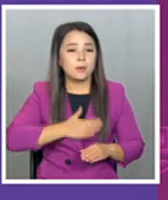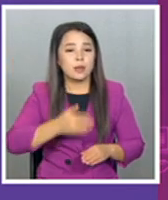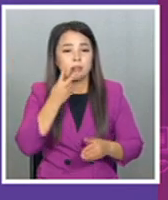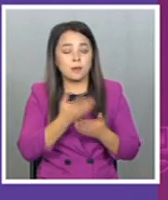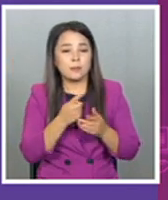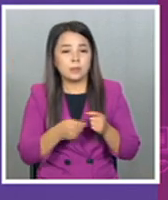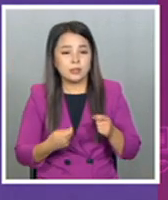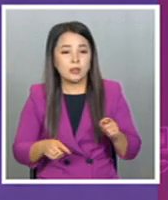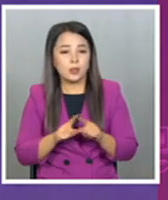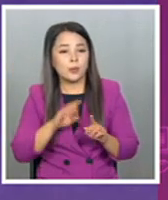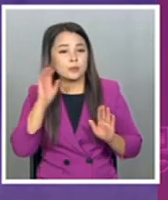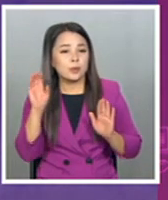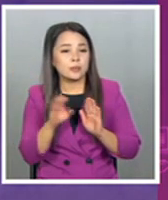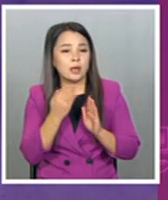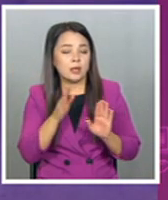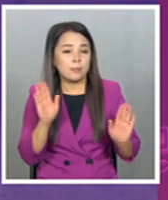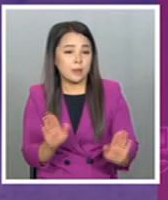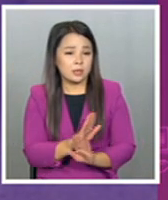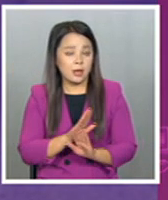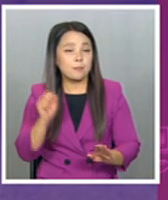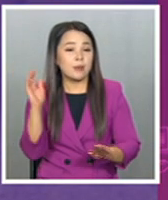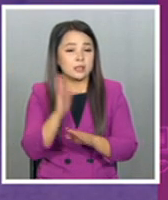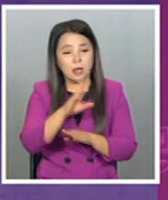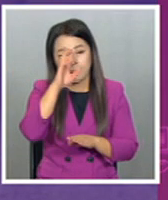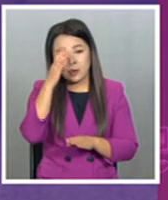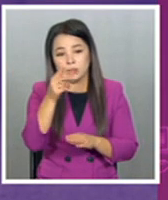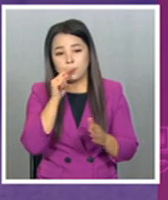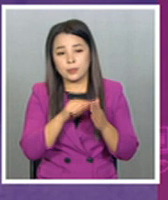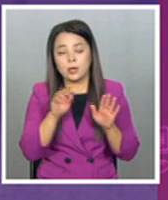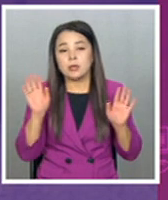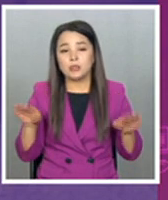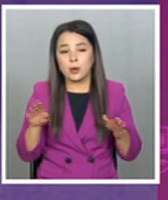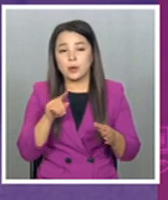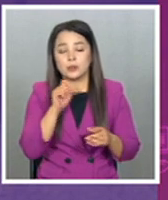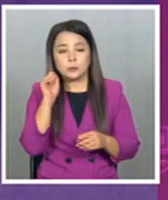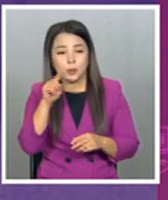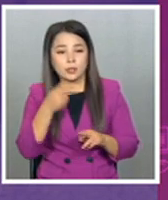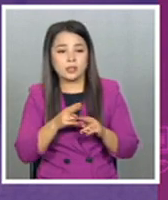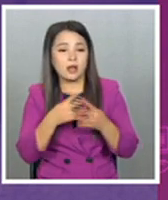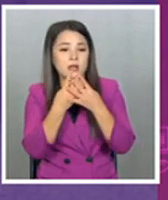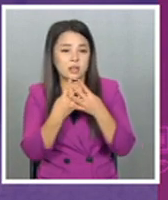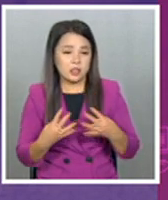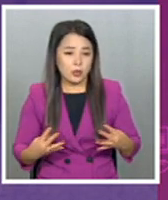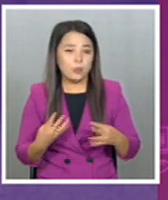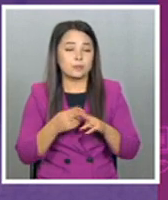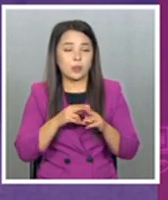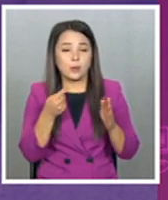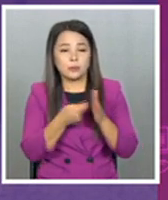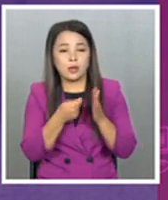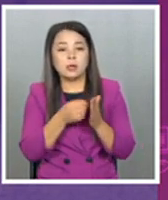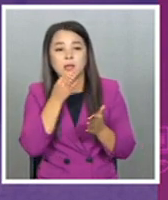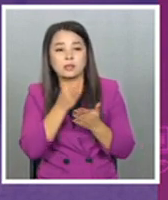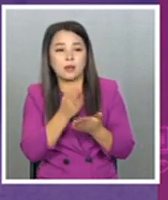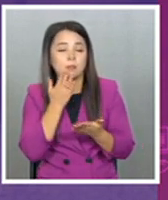заслушиваясь ее песней. Приказал император сделать для птицы золотую клетку, кормить ее из императорской кухни. Все